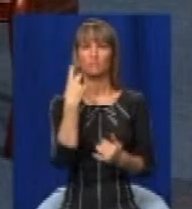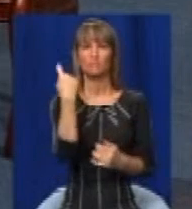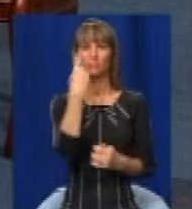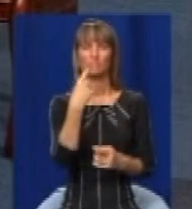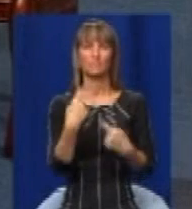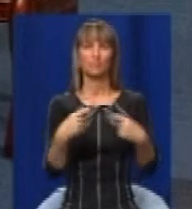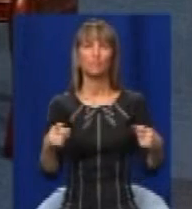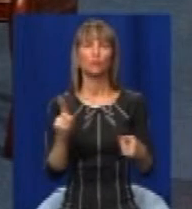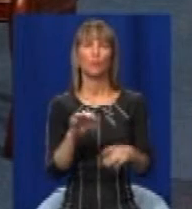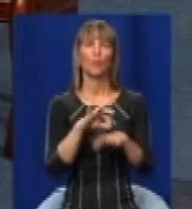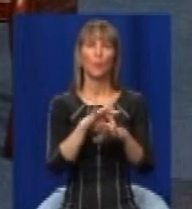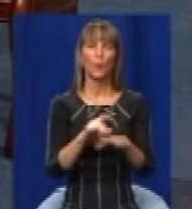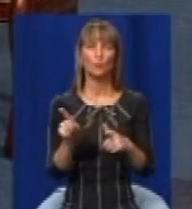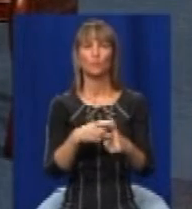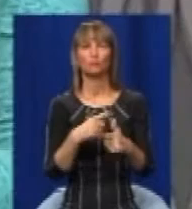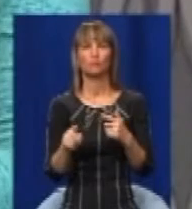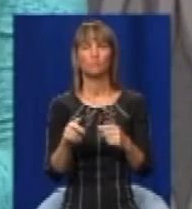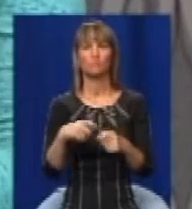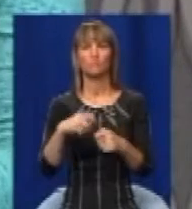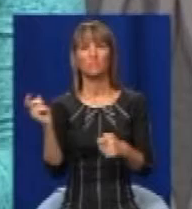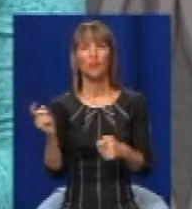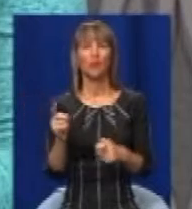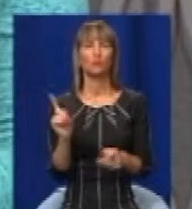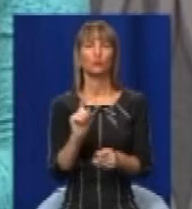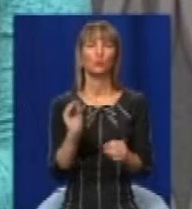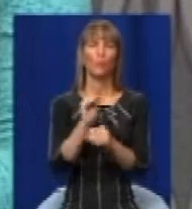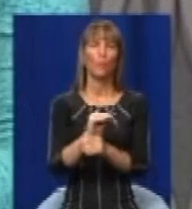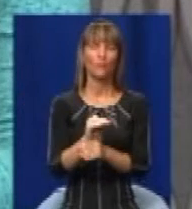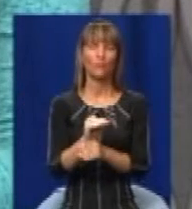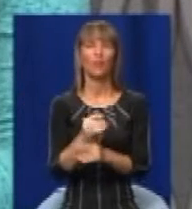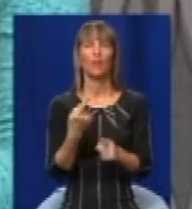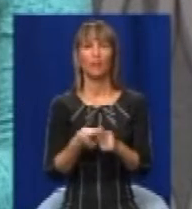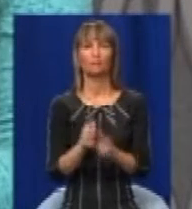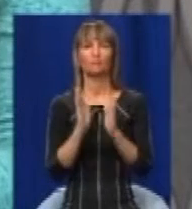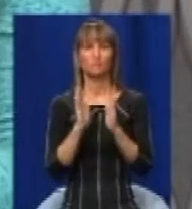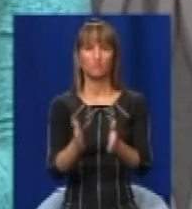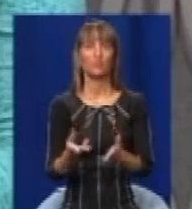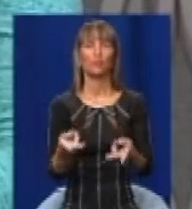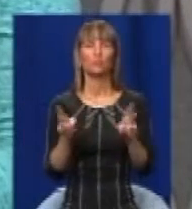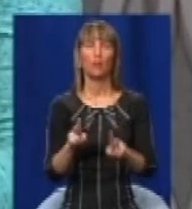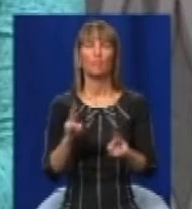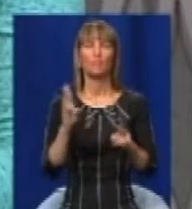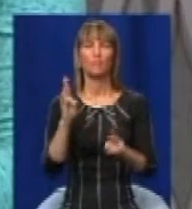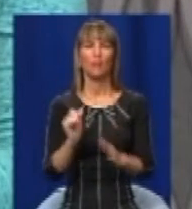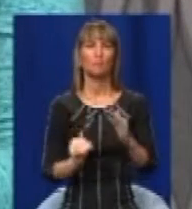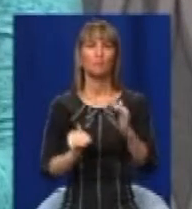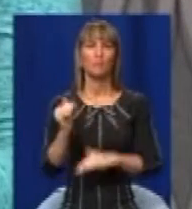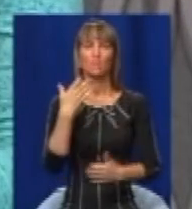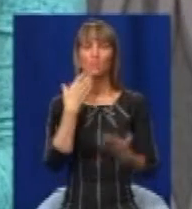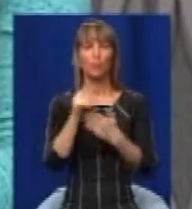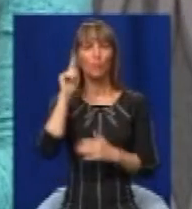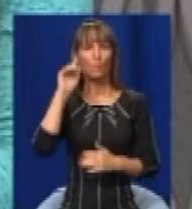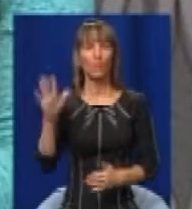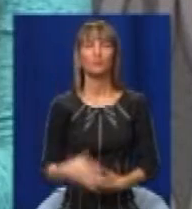щось вносять, щось виносять з нього, щось коригують, доповнюють. І от, власне, стиль, він залишається на піку своєї